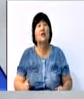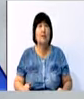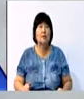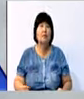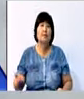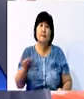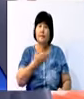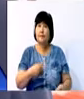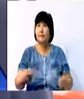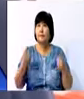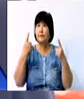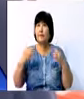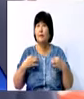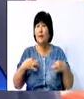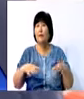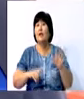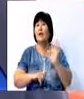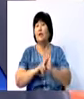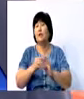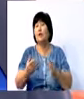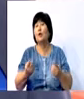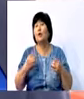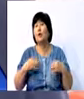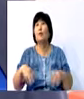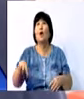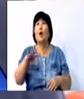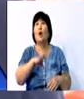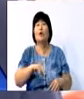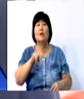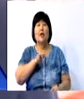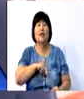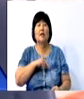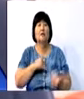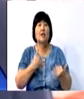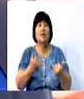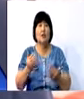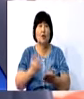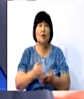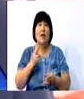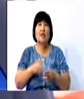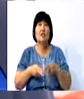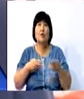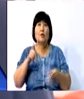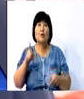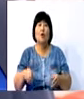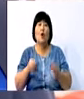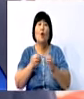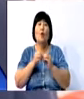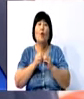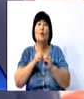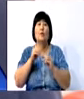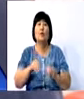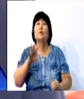төл мерекеміз келіп отыр. Осы төл мерекемен өңірдегі жұмыс қызмет жасап жүрген темір жолшылардың 10500-дей